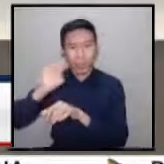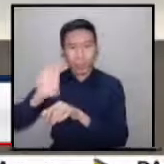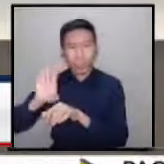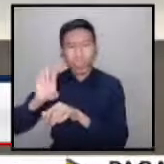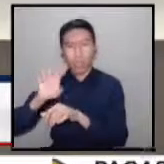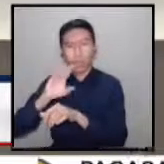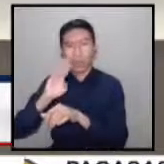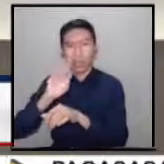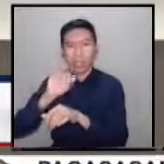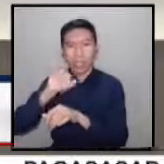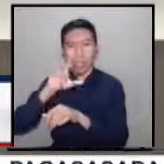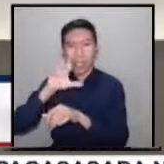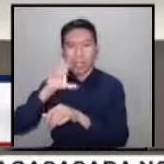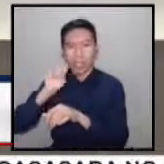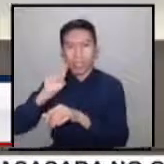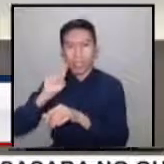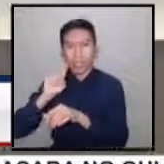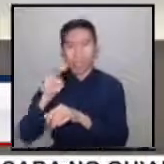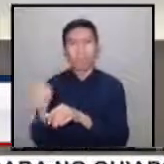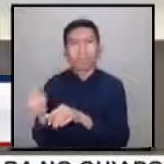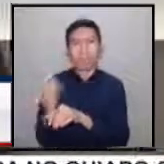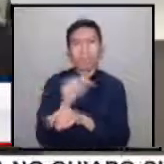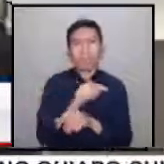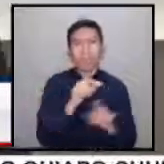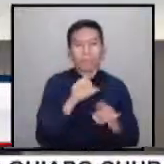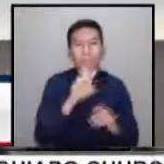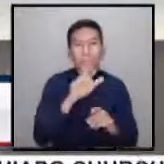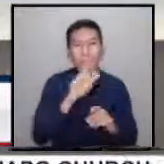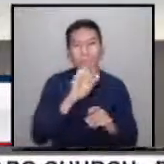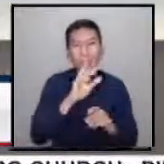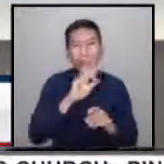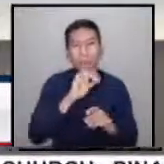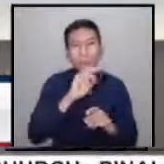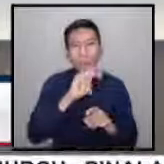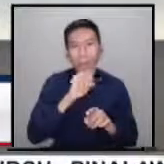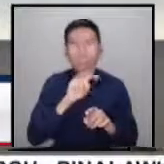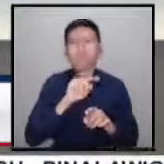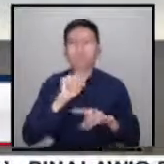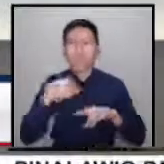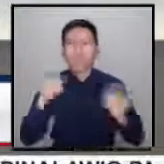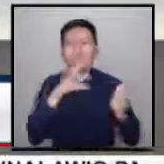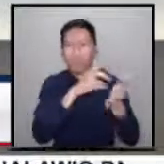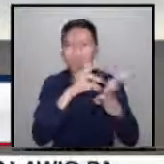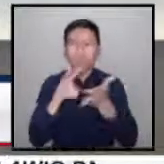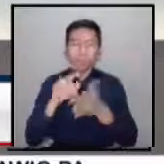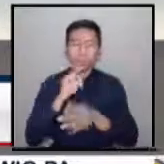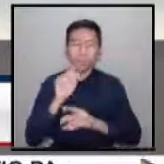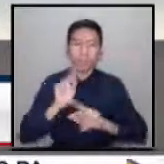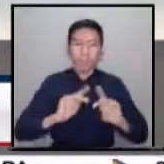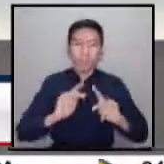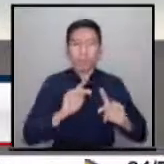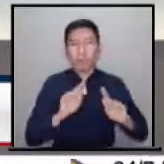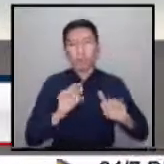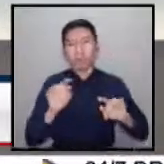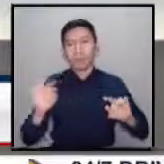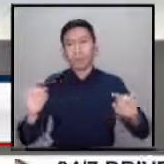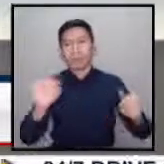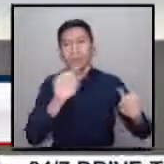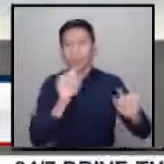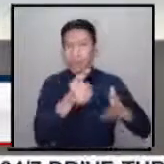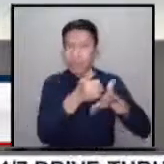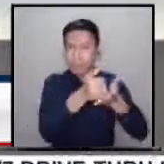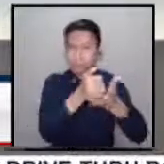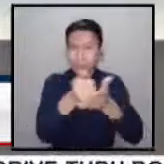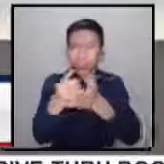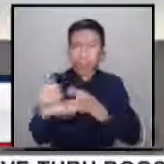Dapa and Del Carmen. It really helped a lot in our water rationing as well as